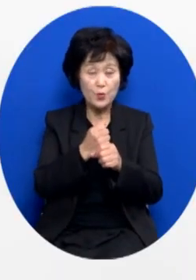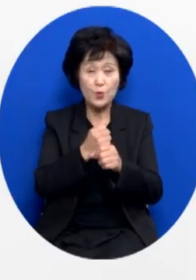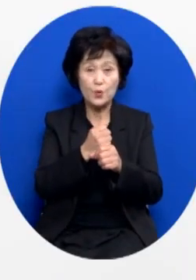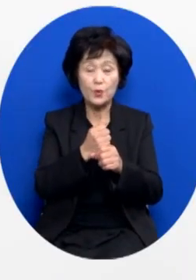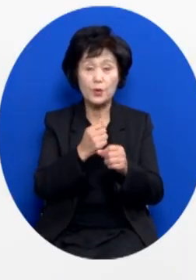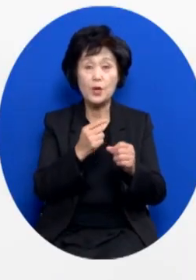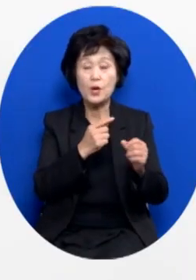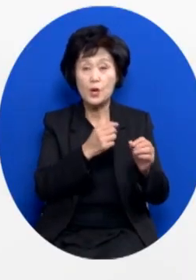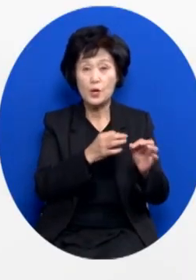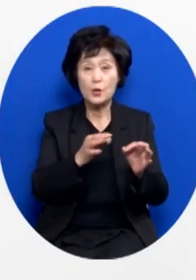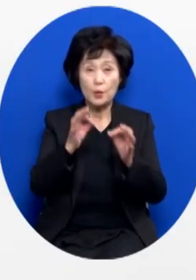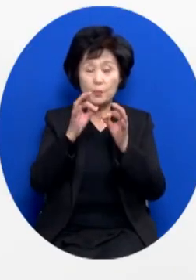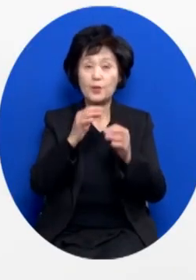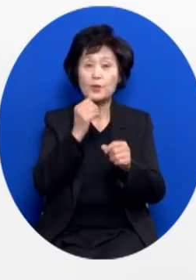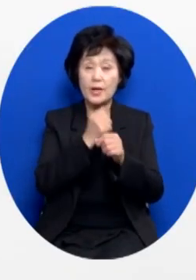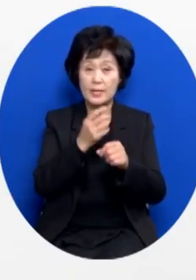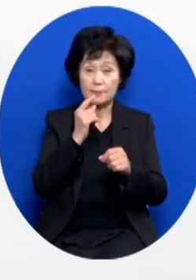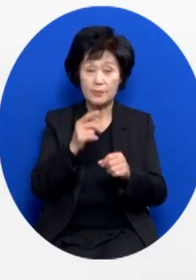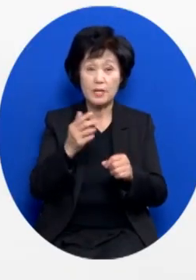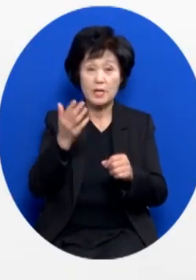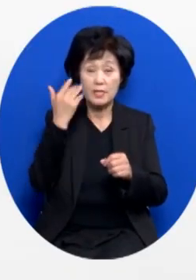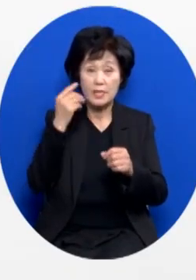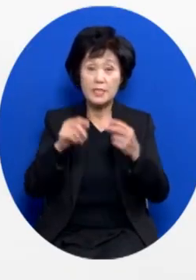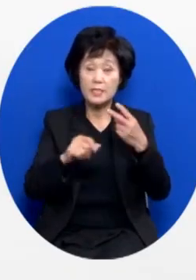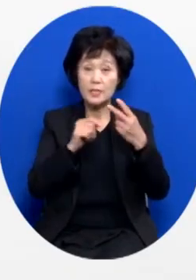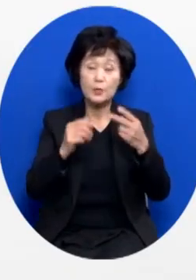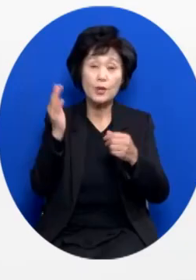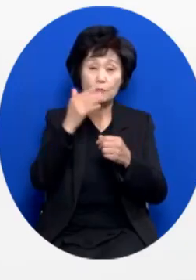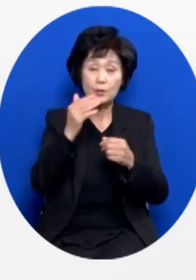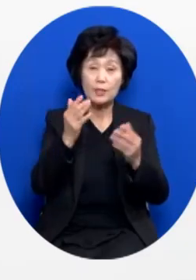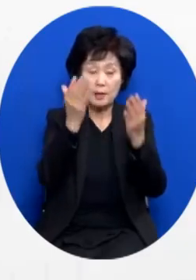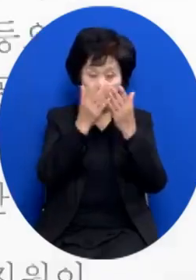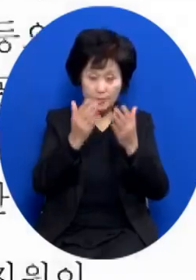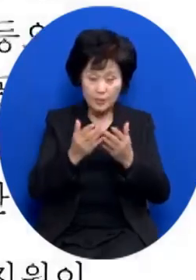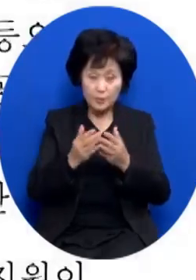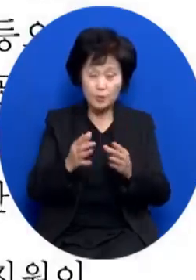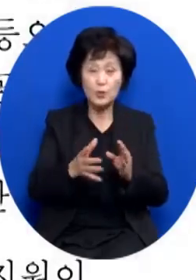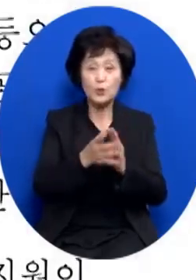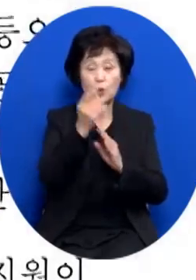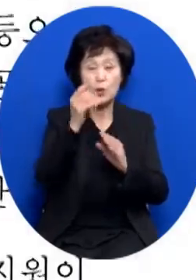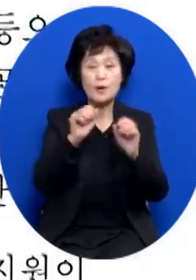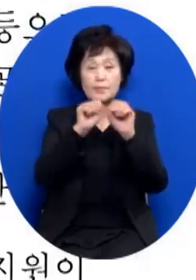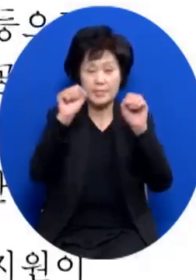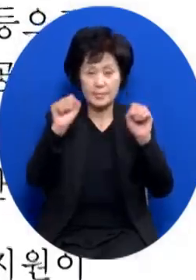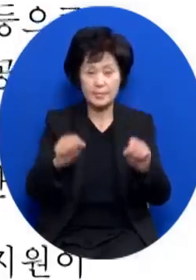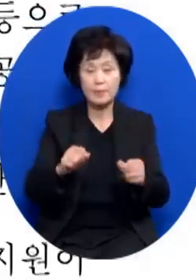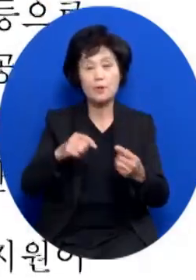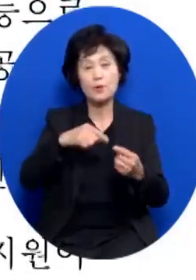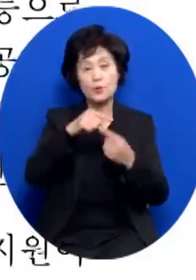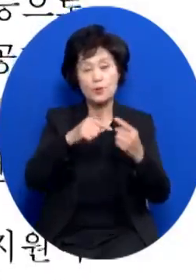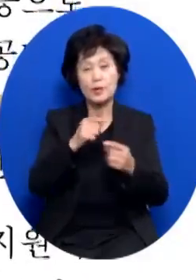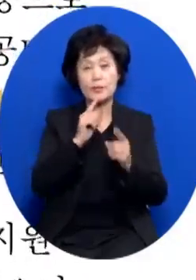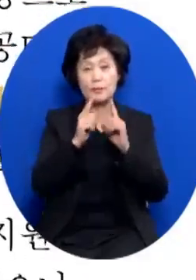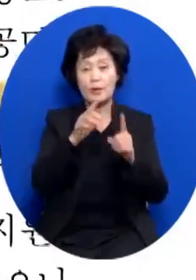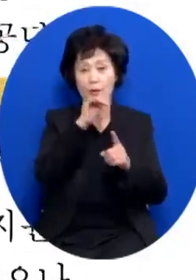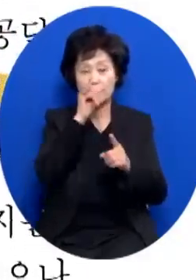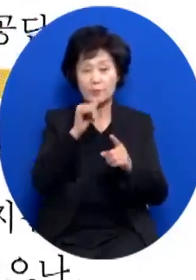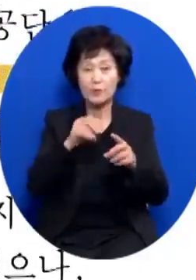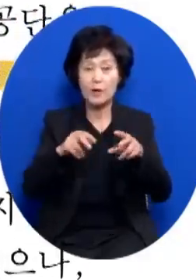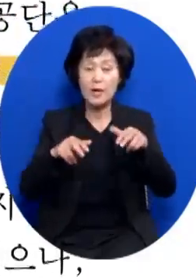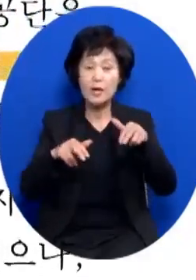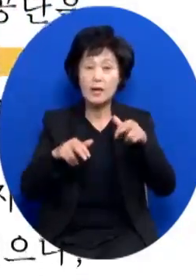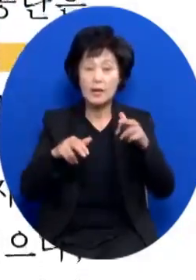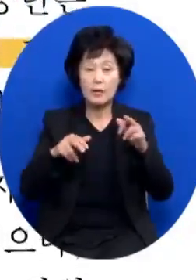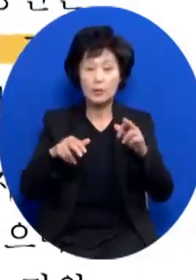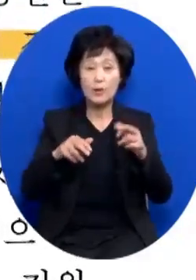고용노동부는 내년 3월부터 산재 노동자를 대상으로 맞춤형 통합 지원 시스템을 운영한다고 밝혔습니다. 또 메타버스